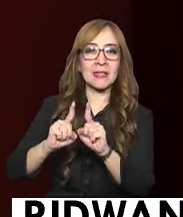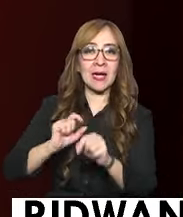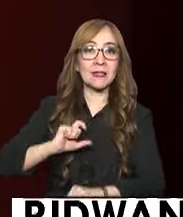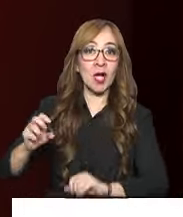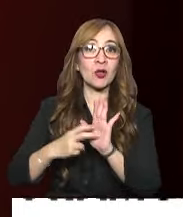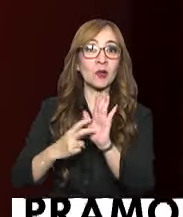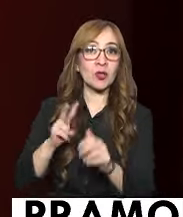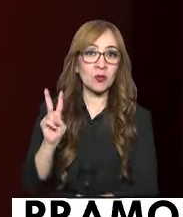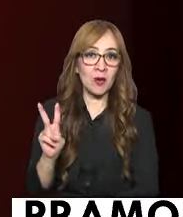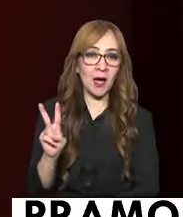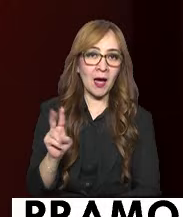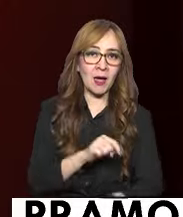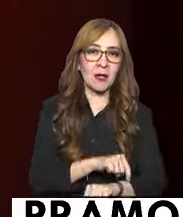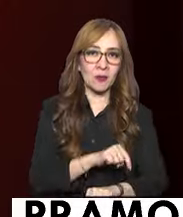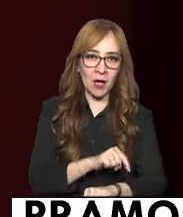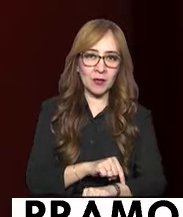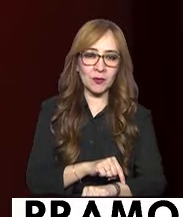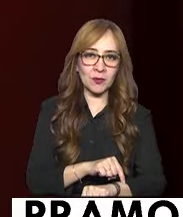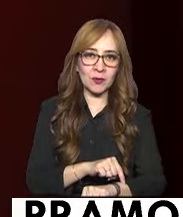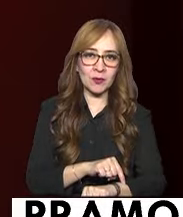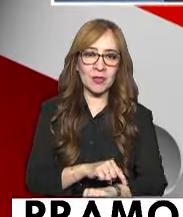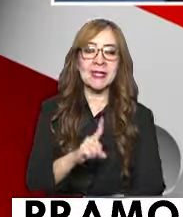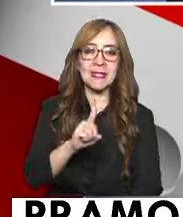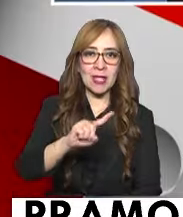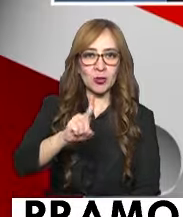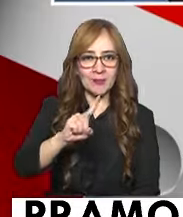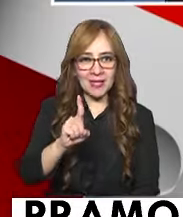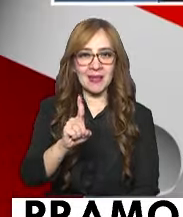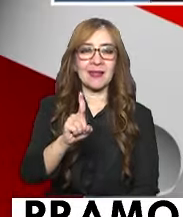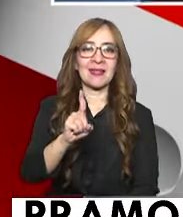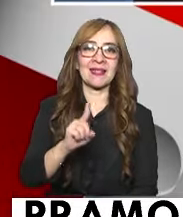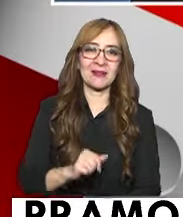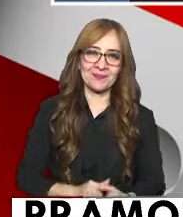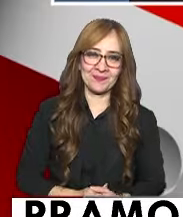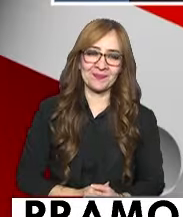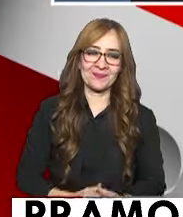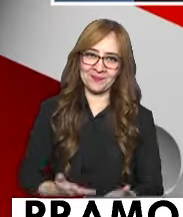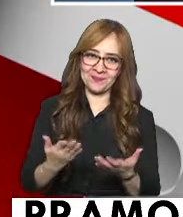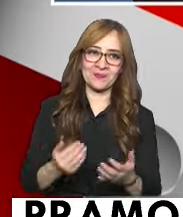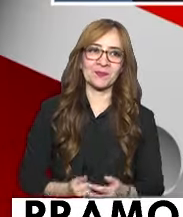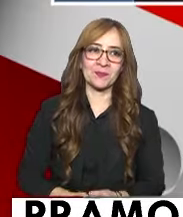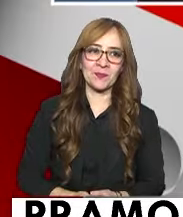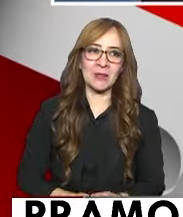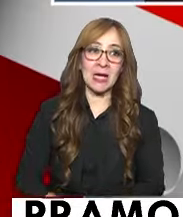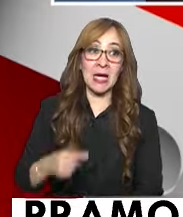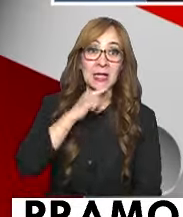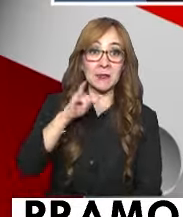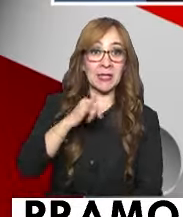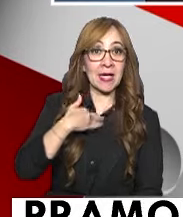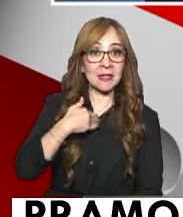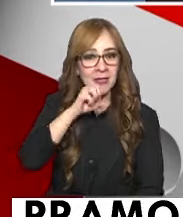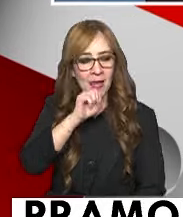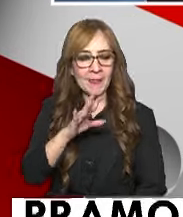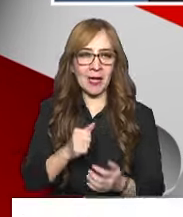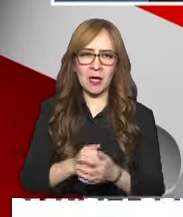urut du waktu anda untuk merespon 1 menit dimulai saat anda bicara Silakan baik seperti yang saya sampaikan tadi